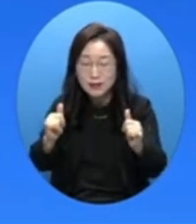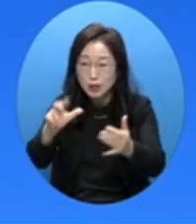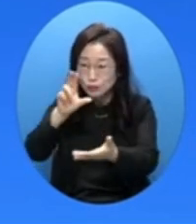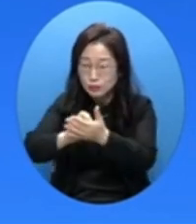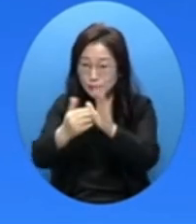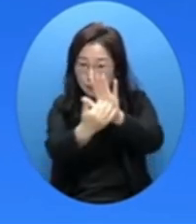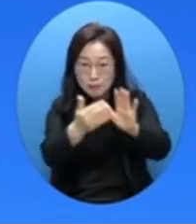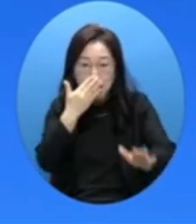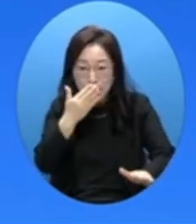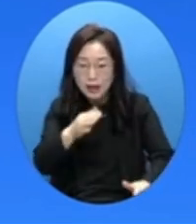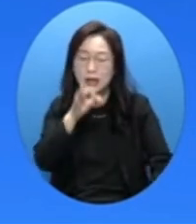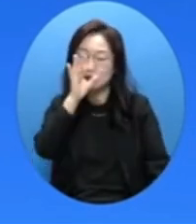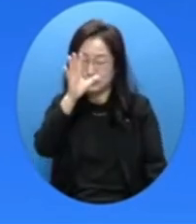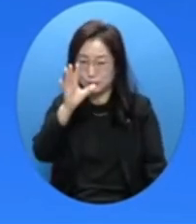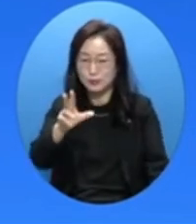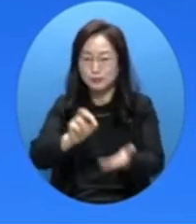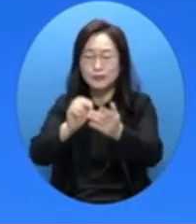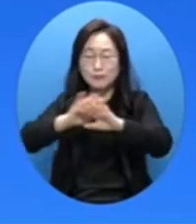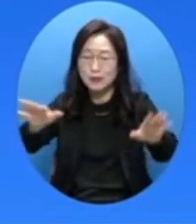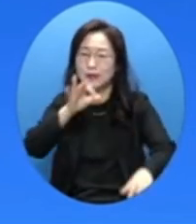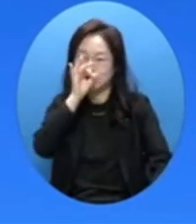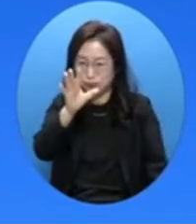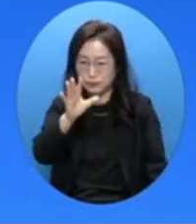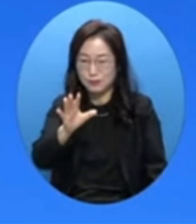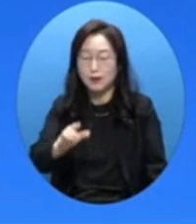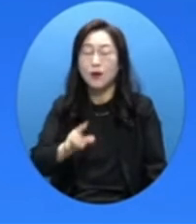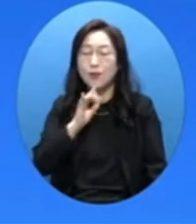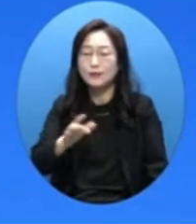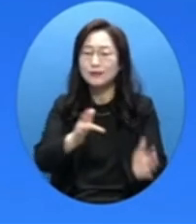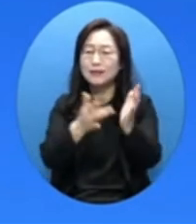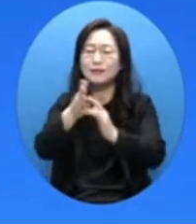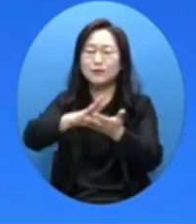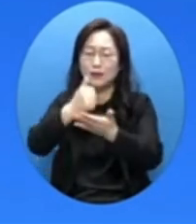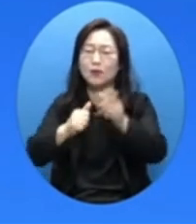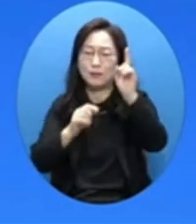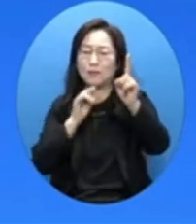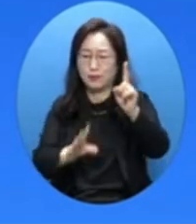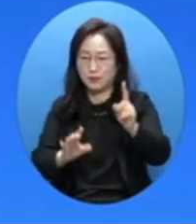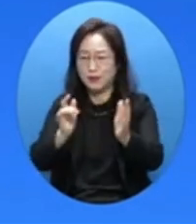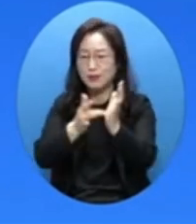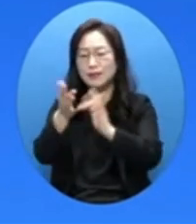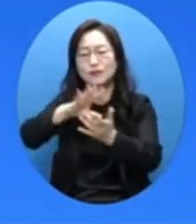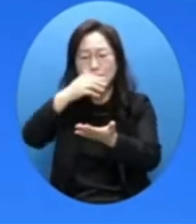없습니다. 문제를 해결할 수 없습니다. 오직 예수 그리스도만이